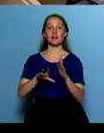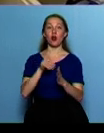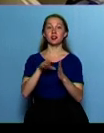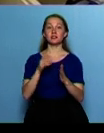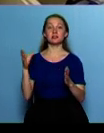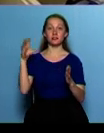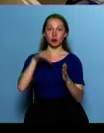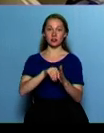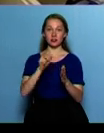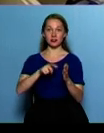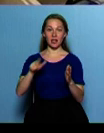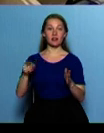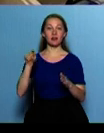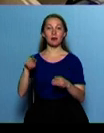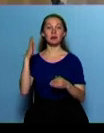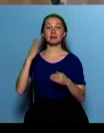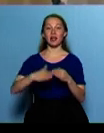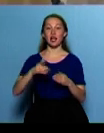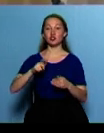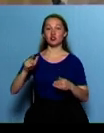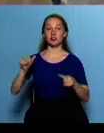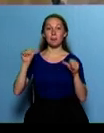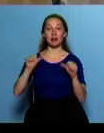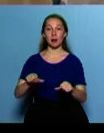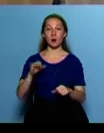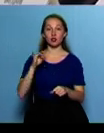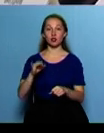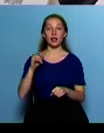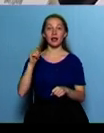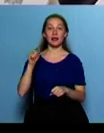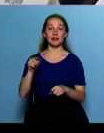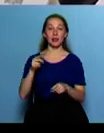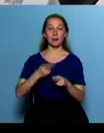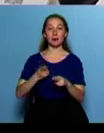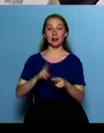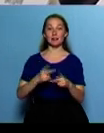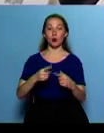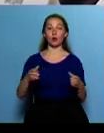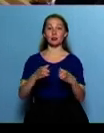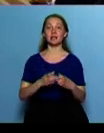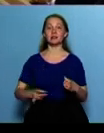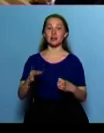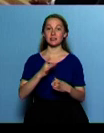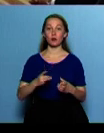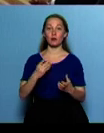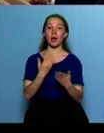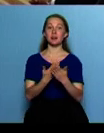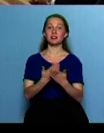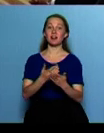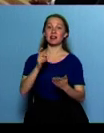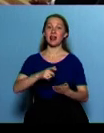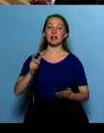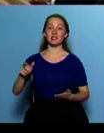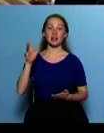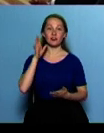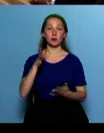завершается срок полномочий. Сменить его могут представители различных некоммерческих общественных организаций республики. Представления кандидатов будут приниматься